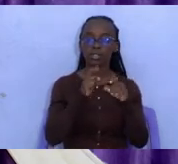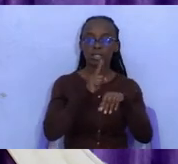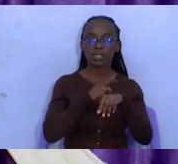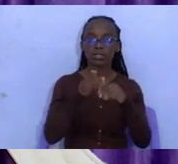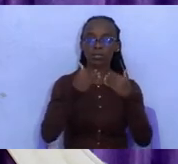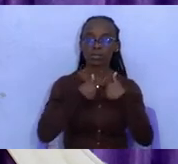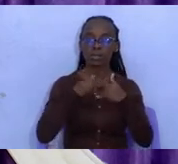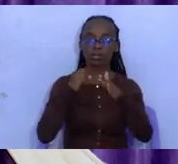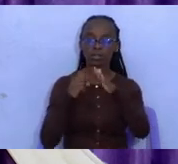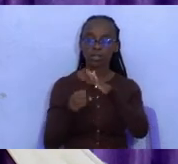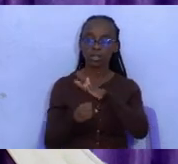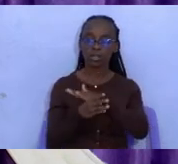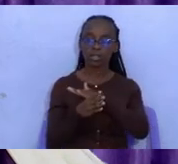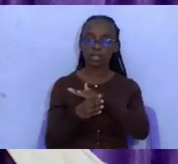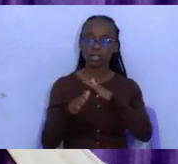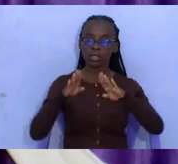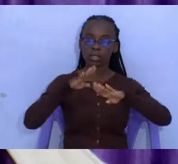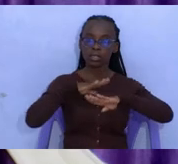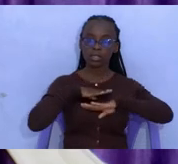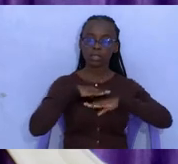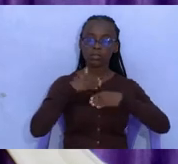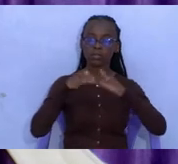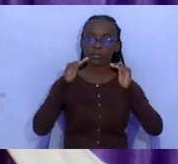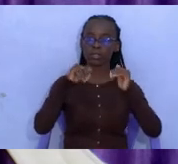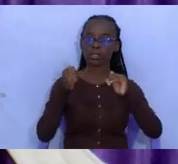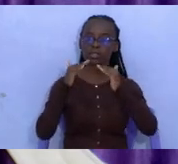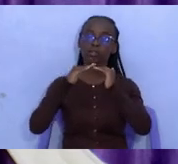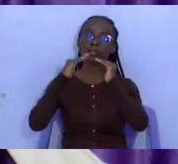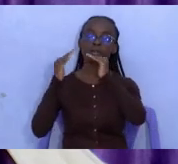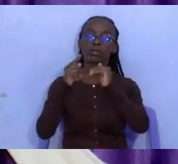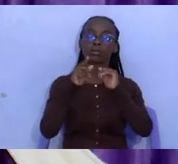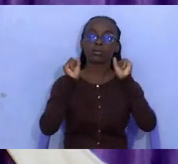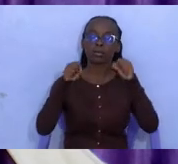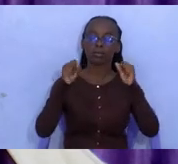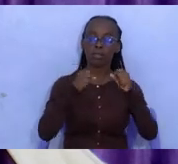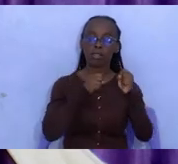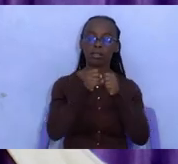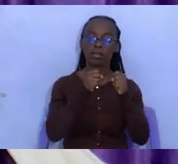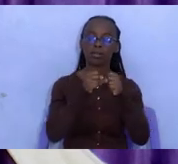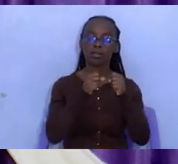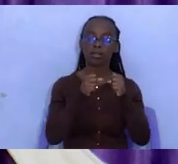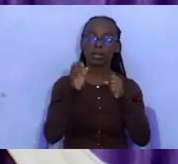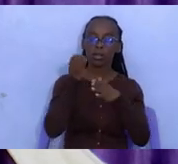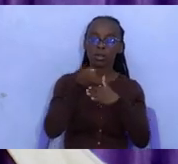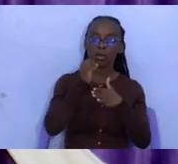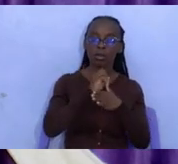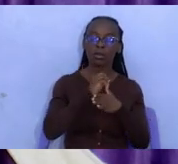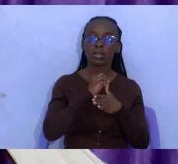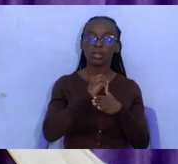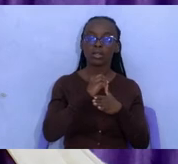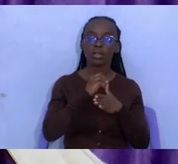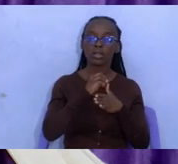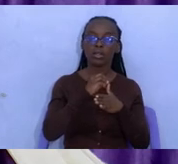Ukipokea mashauri ya kukutosha kiwango fulani, sasa unaweza kufanya vita. Ama unaweza kuchukua